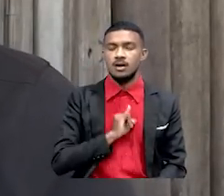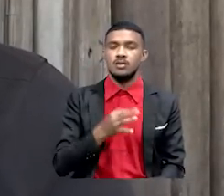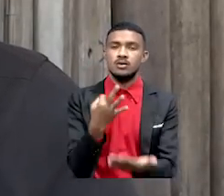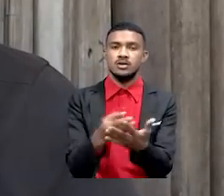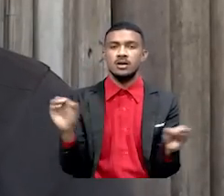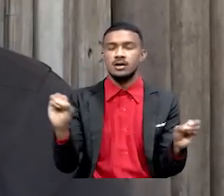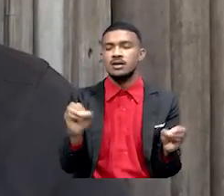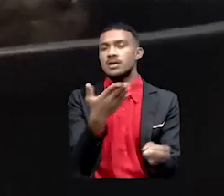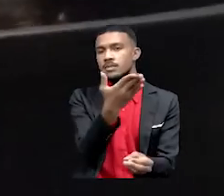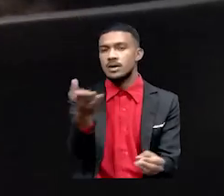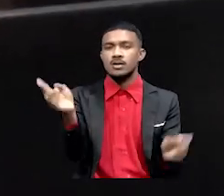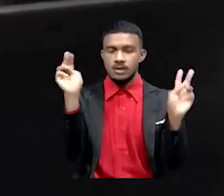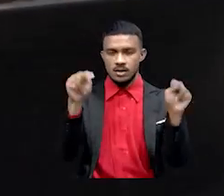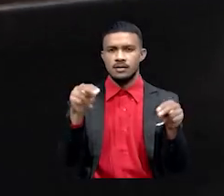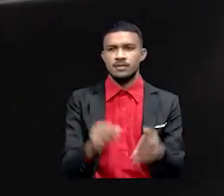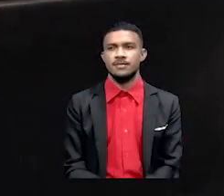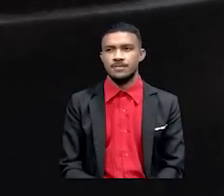ka.